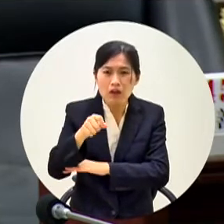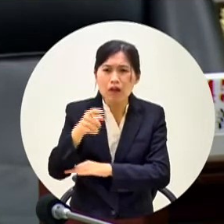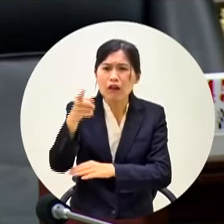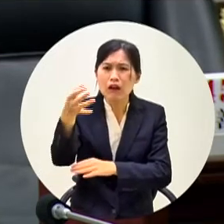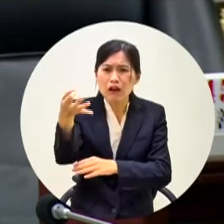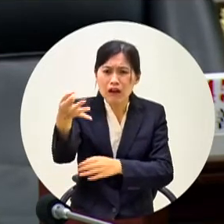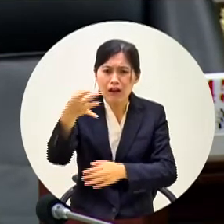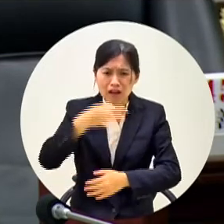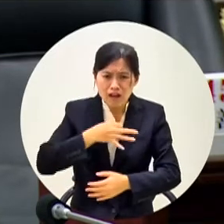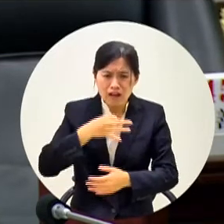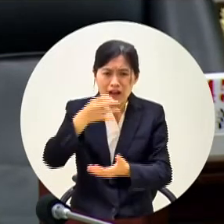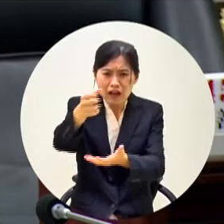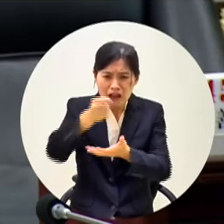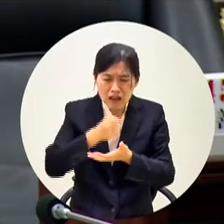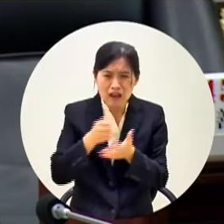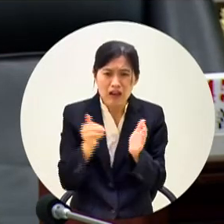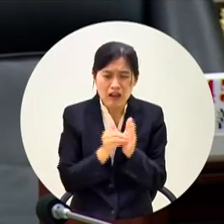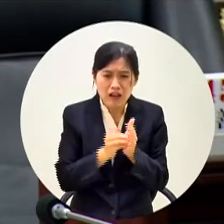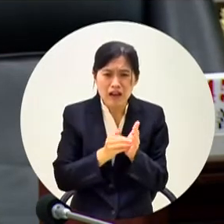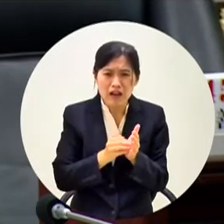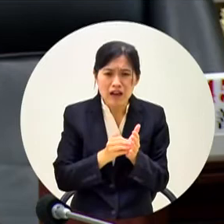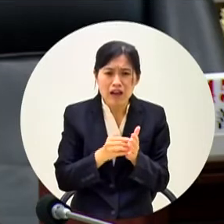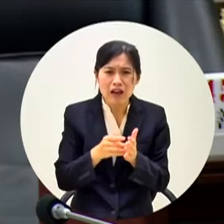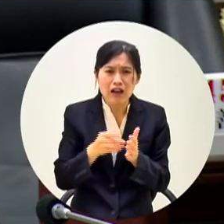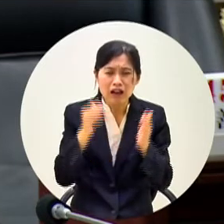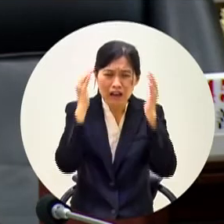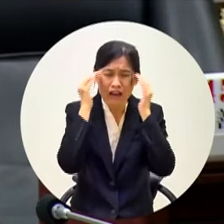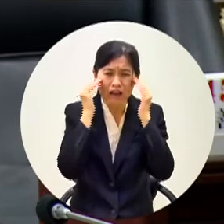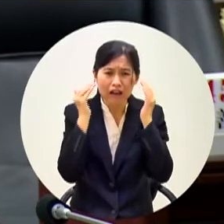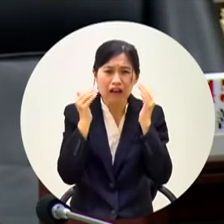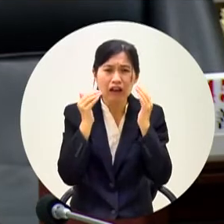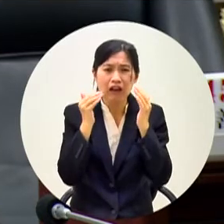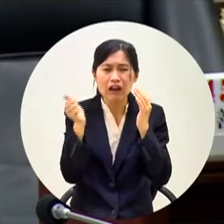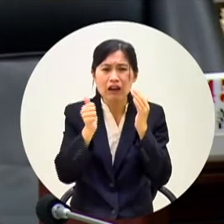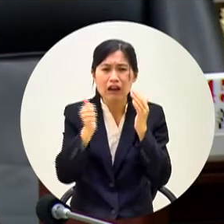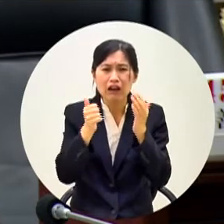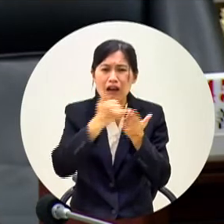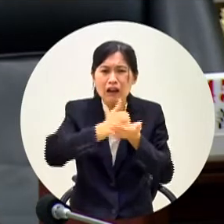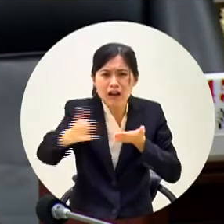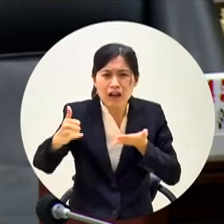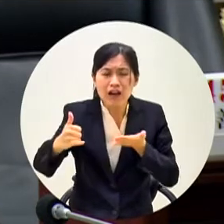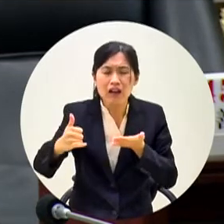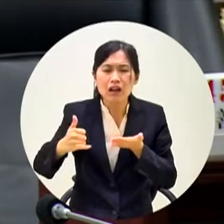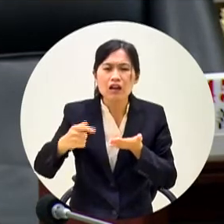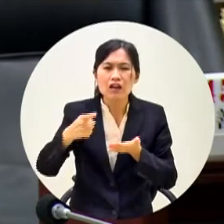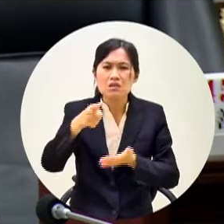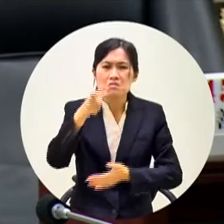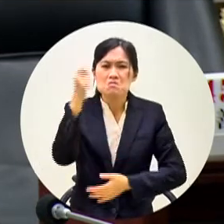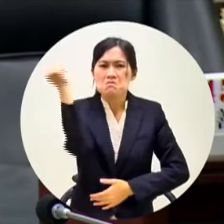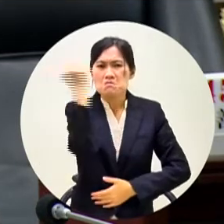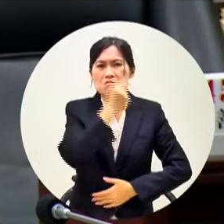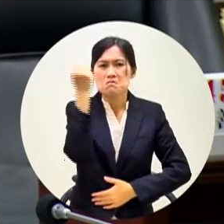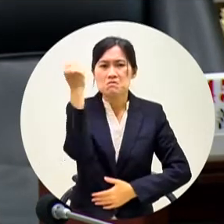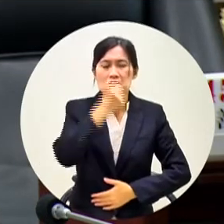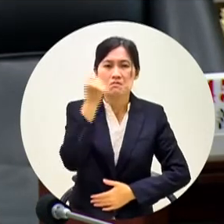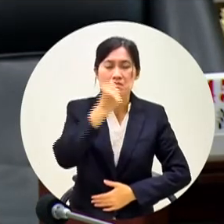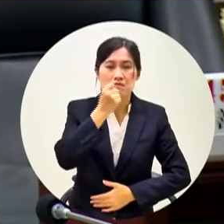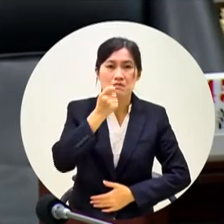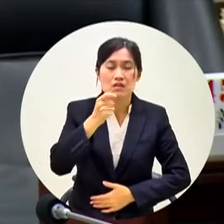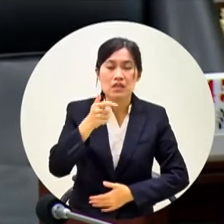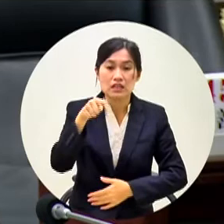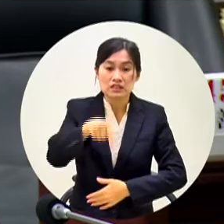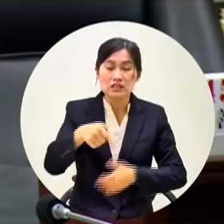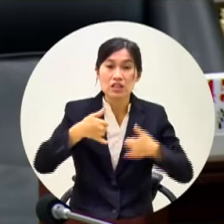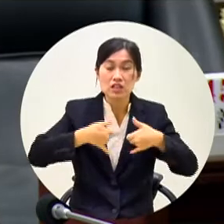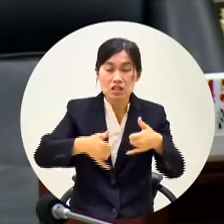来搁甲迄落退当去行人，这你看足可恶无啊？哦，啊麻烦咱处长是毋是这条拓宽的